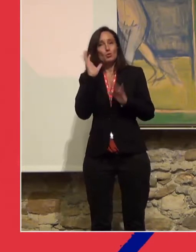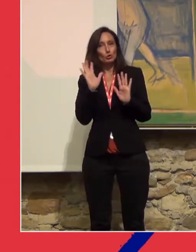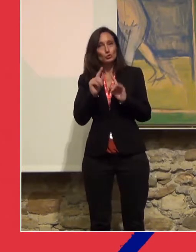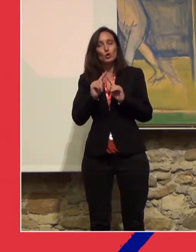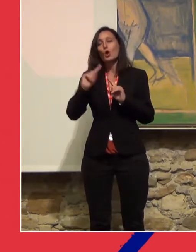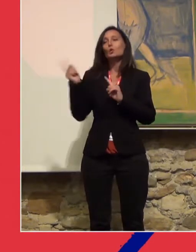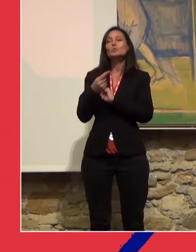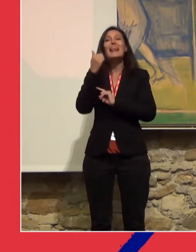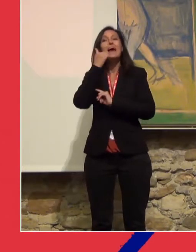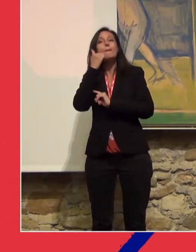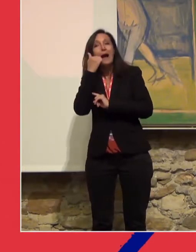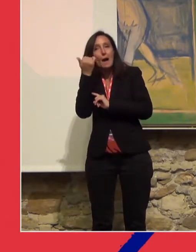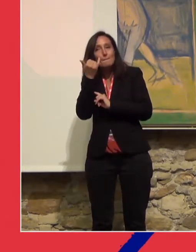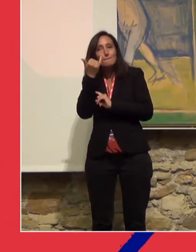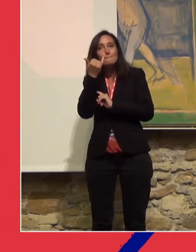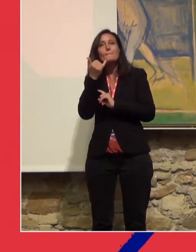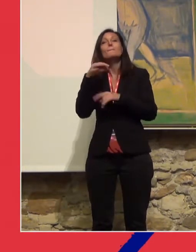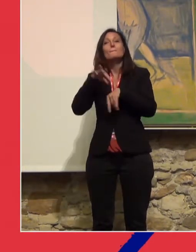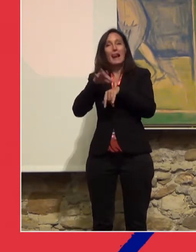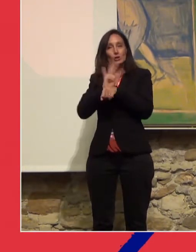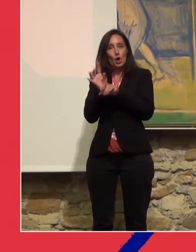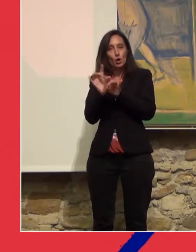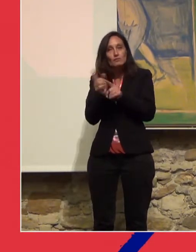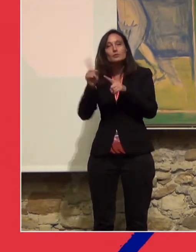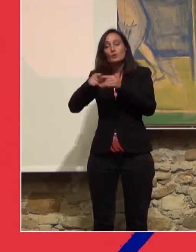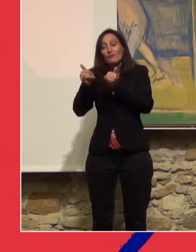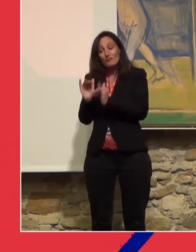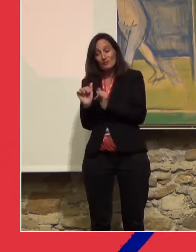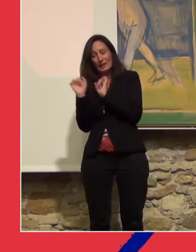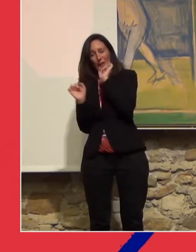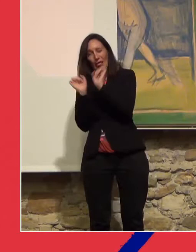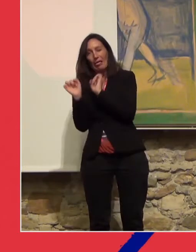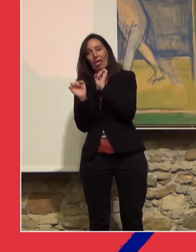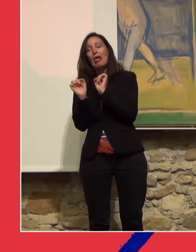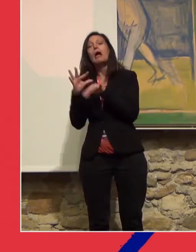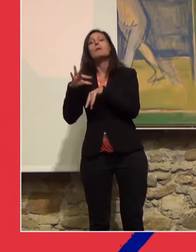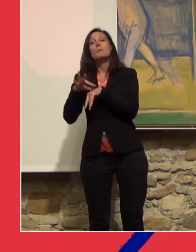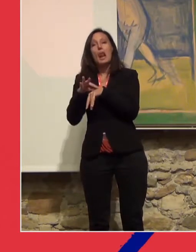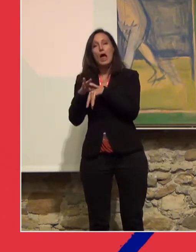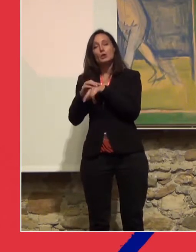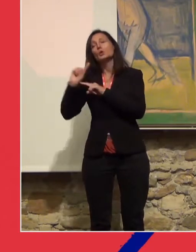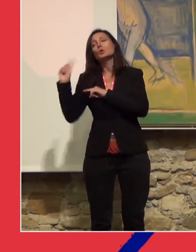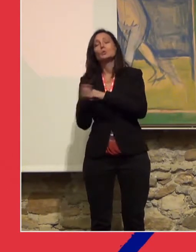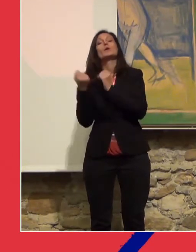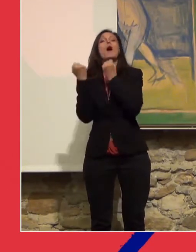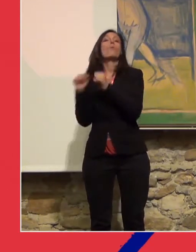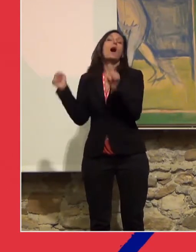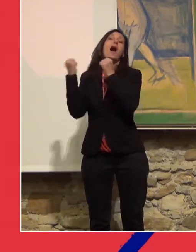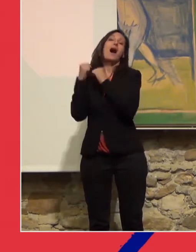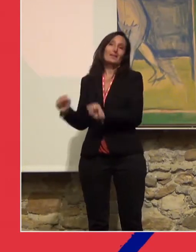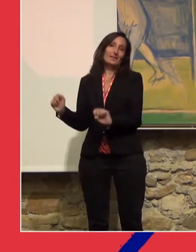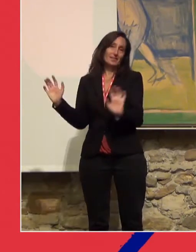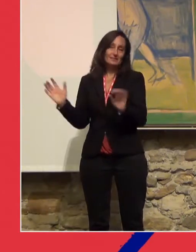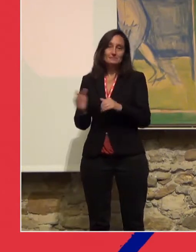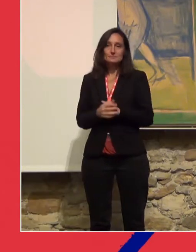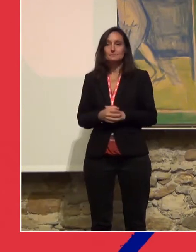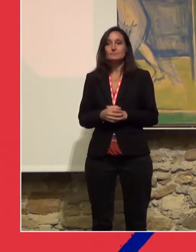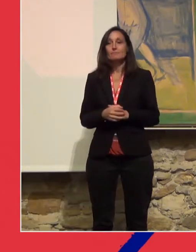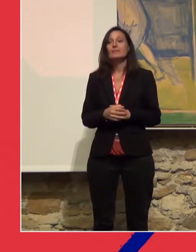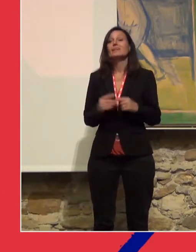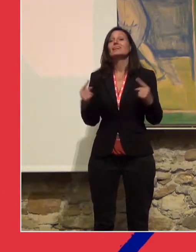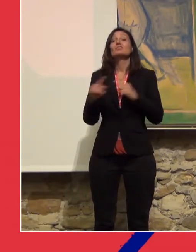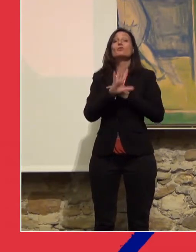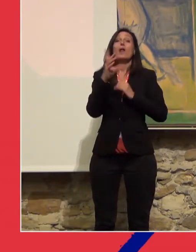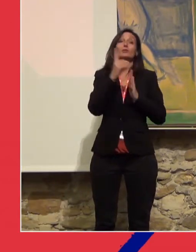sono guarite. Questo è il dato positivo di quei giorni. Il dato invece più drammatico è che nella